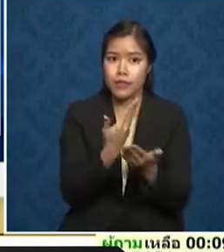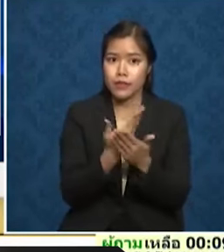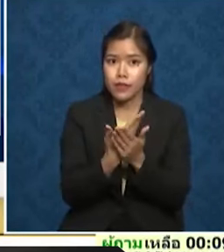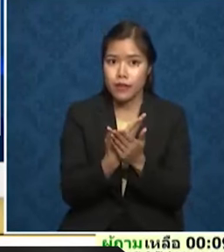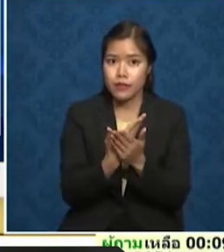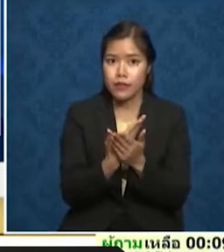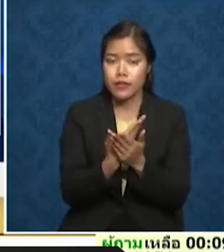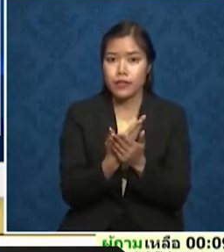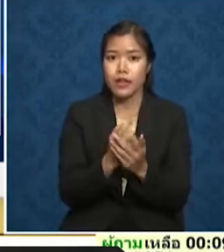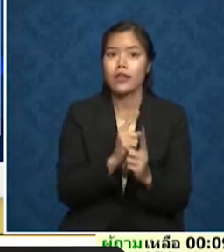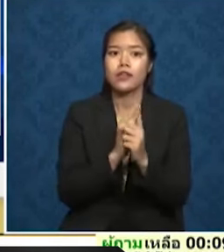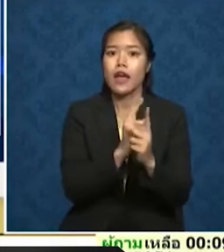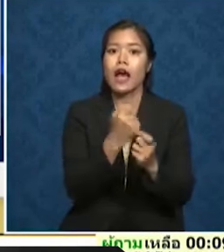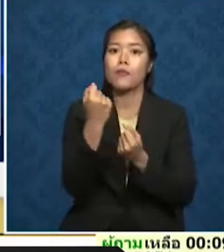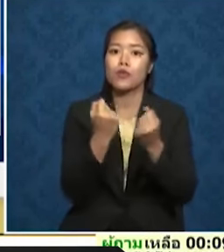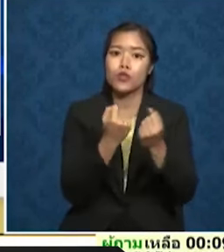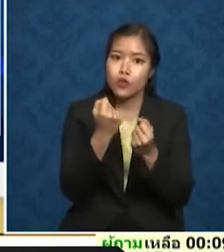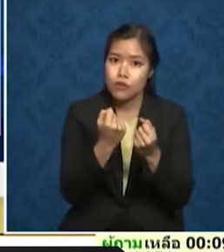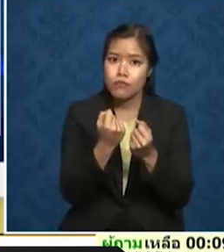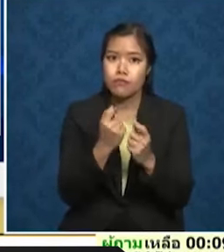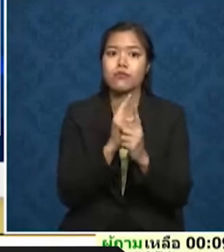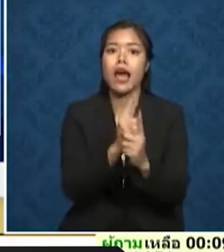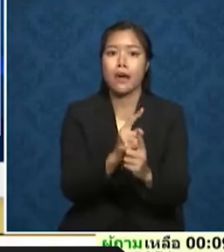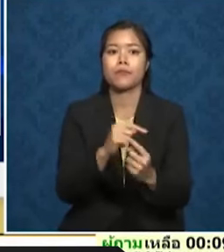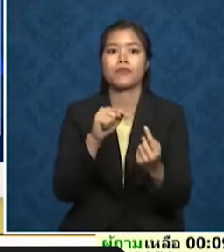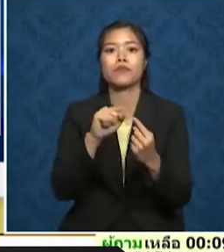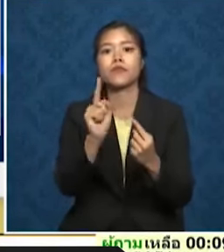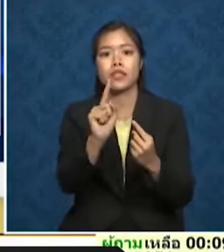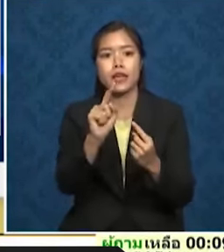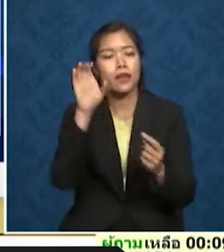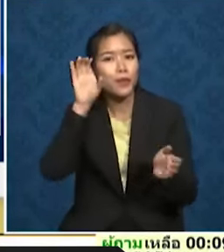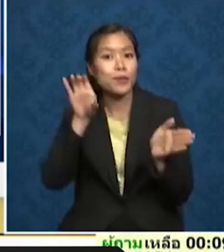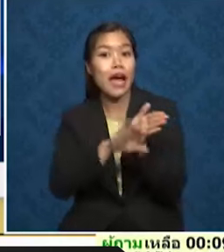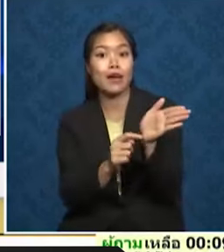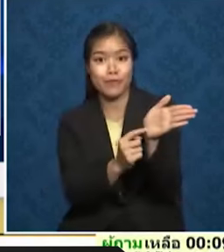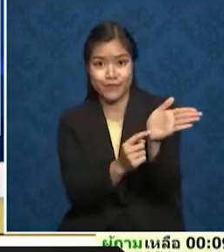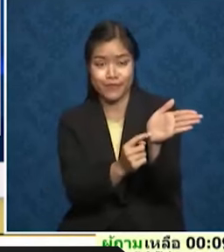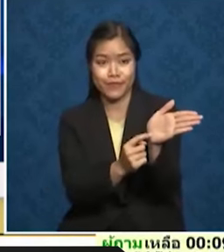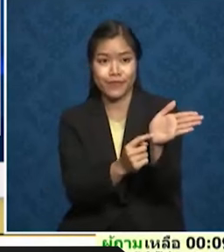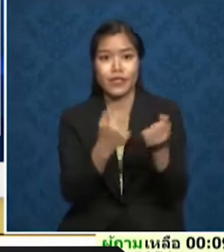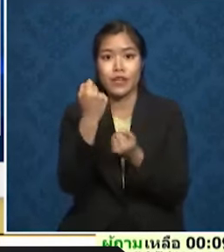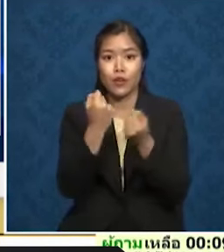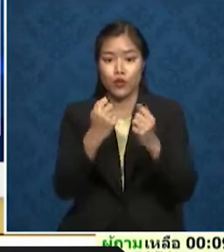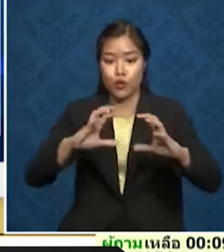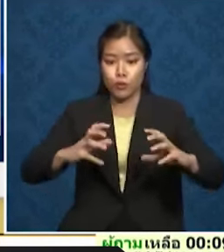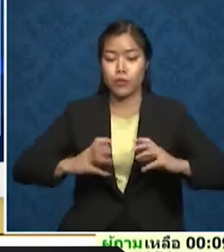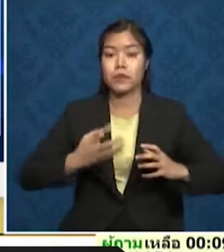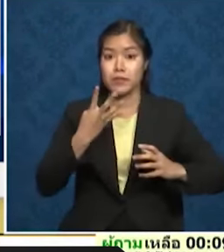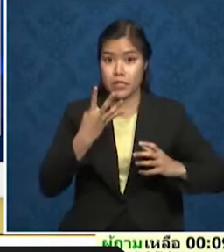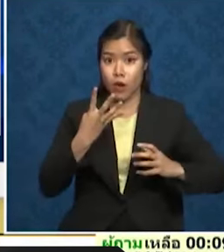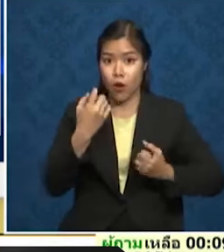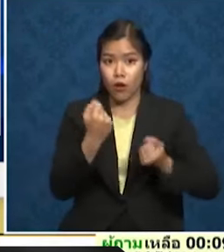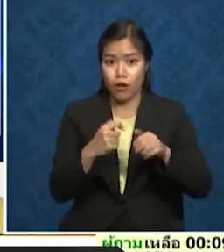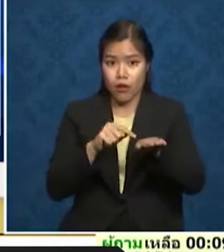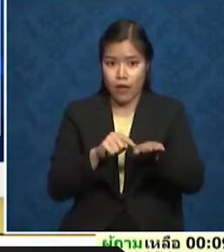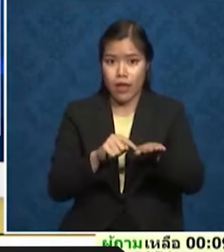างและประเภทของรถยนต์ดังนี้ค่ะฉันได้ขึ้นภาพให้ท่านสมาชิกได้เห็นนะคะว่ารถยนต์4ล้อมีค่าธรรมเนียมแรกเข้